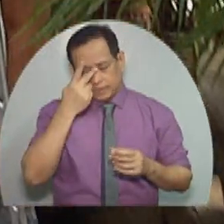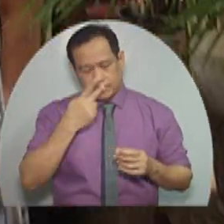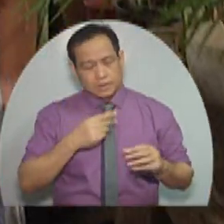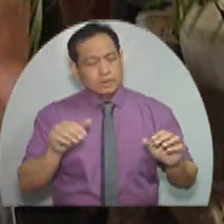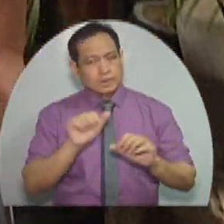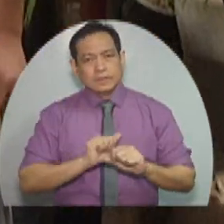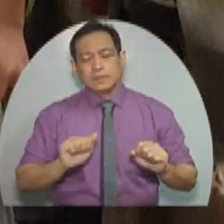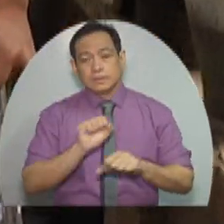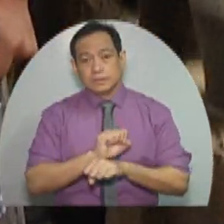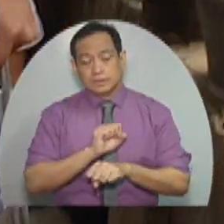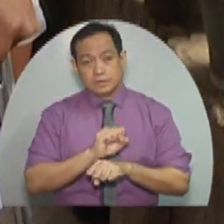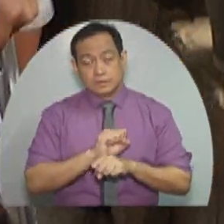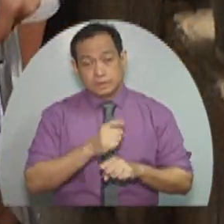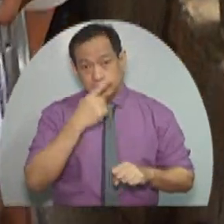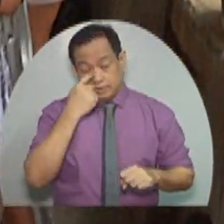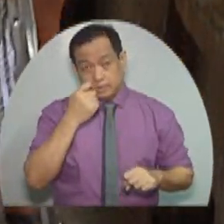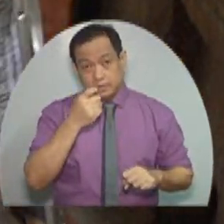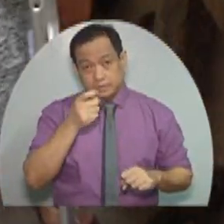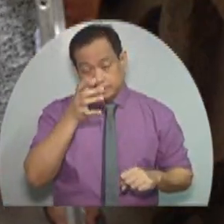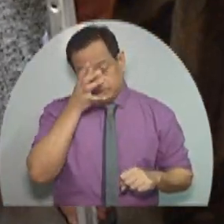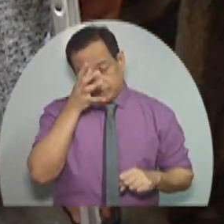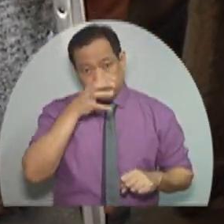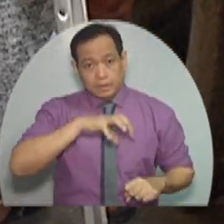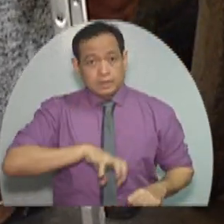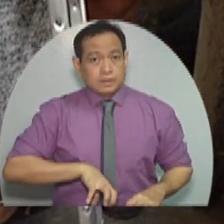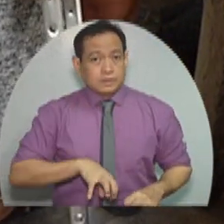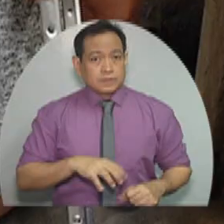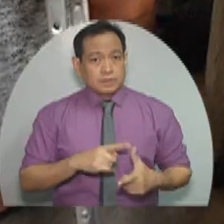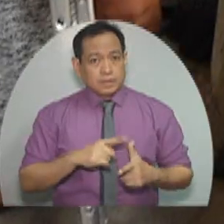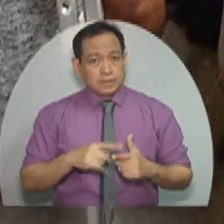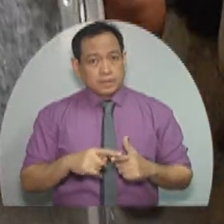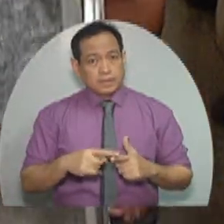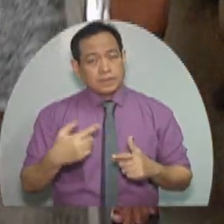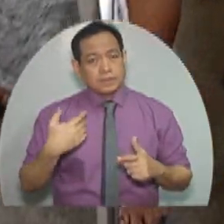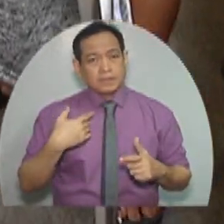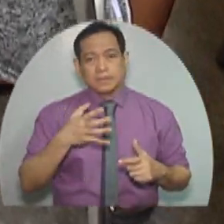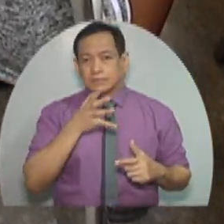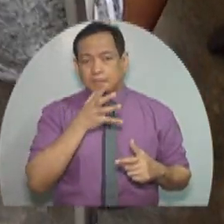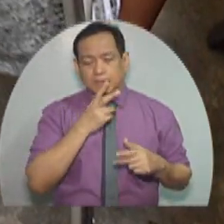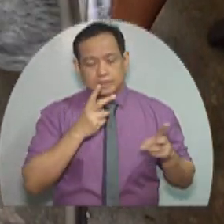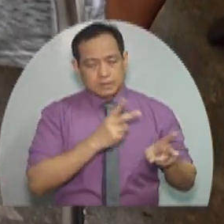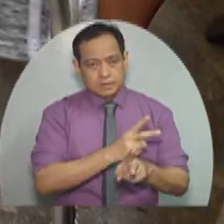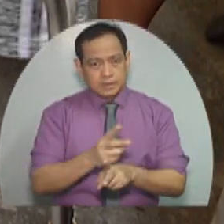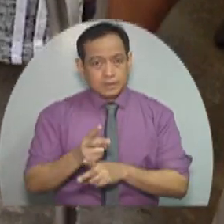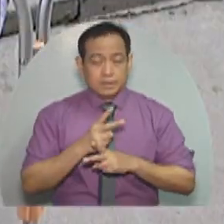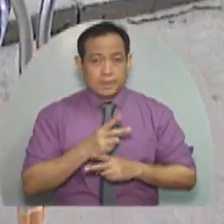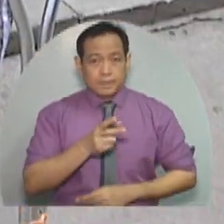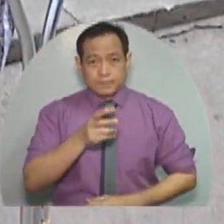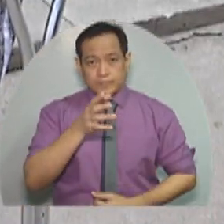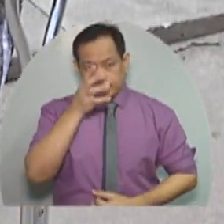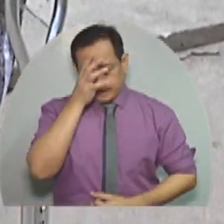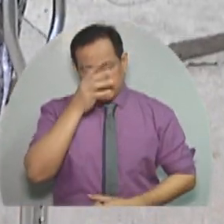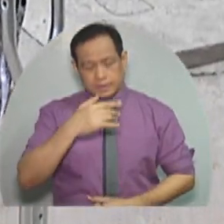mga magulang ni Ezekiel dahil na-stroke ang kanyang ama at nag-aalaga sa kanya ang kanyang ina.